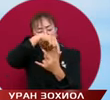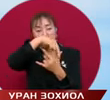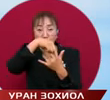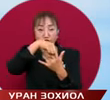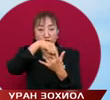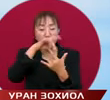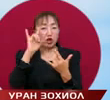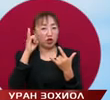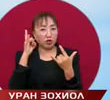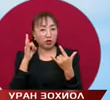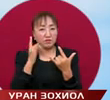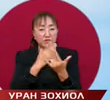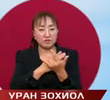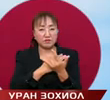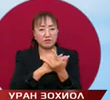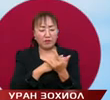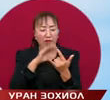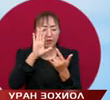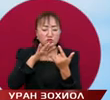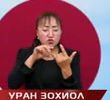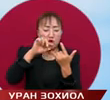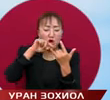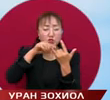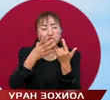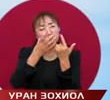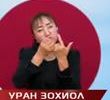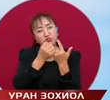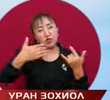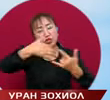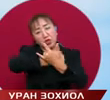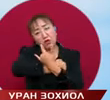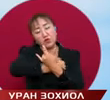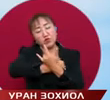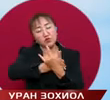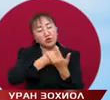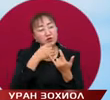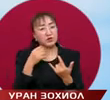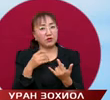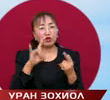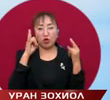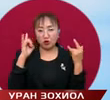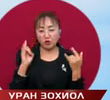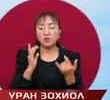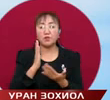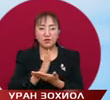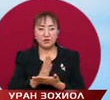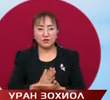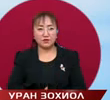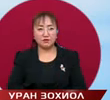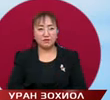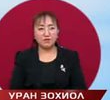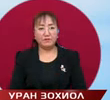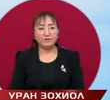бордож, хамгийн сүүлчийнх нь хойд бүхийг нь тэвэрч, арагш харж суугаад явцгаадагсан.